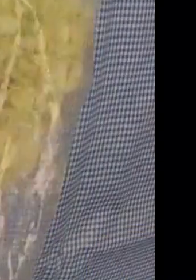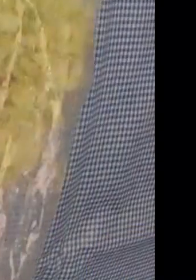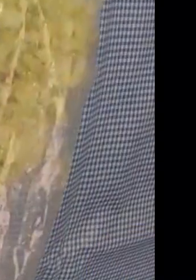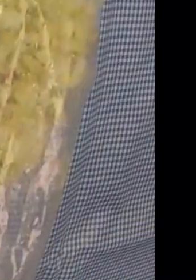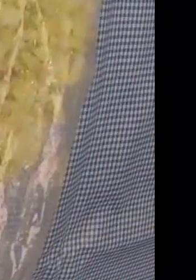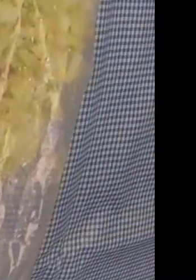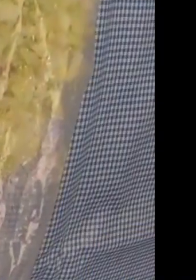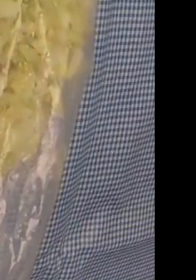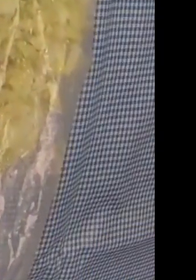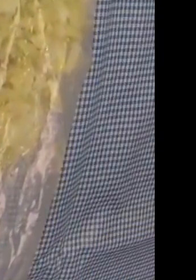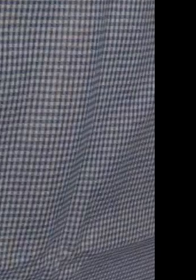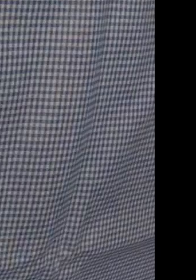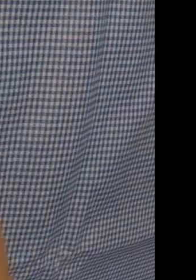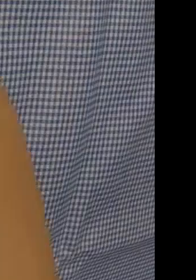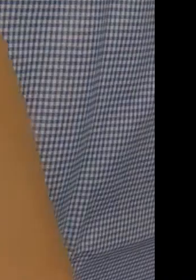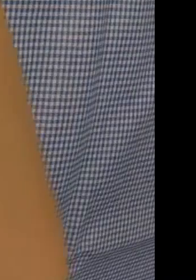ます。